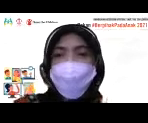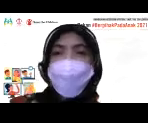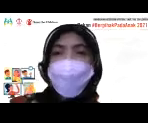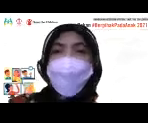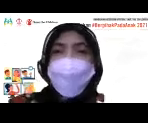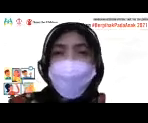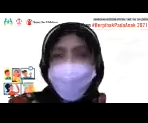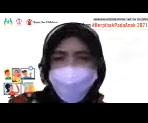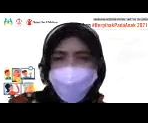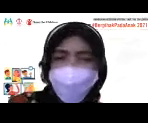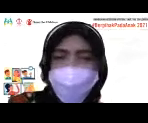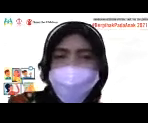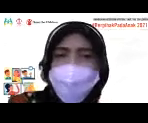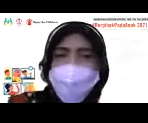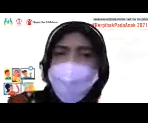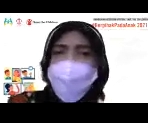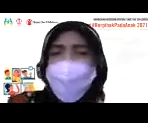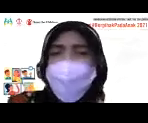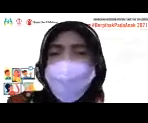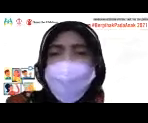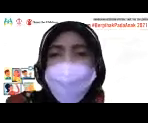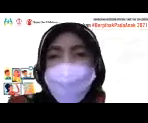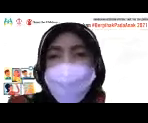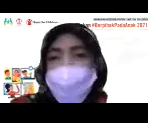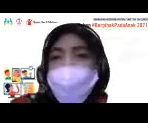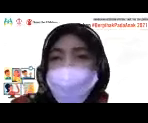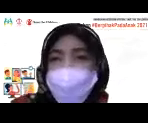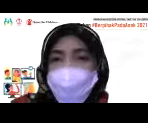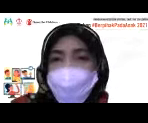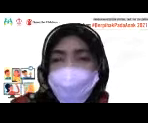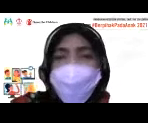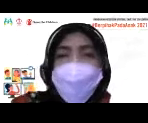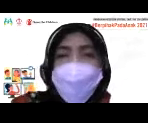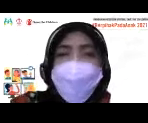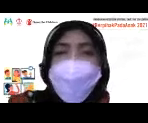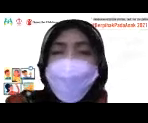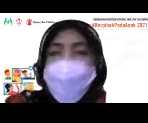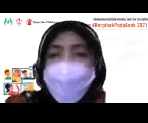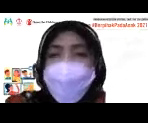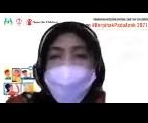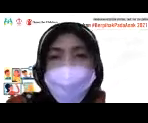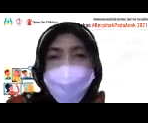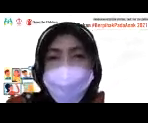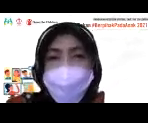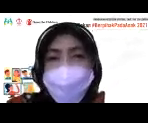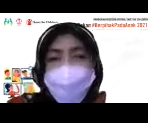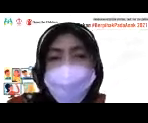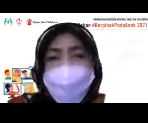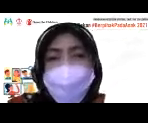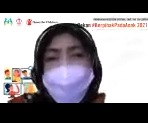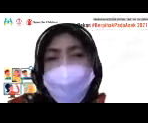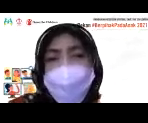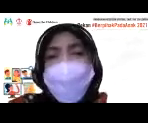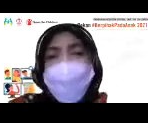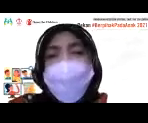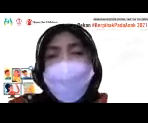dan kematian balita. Siapa yang menjadi pendamping Kalakarya itu? Yang menjadi pendamping Kalakarya